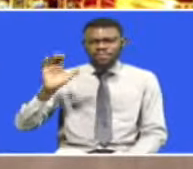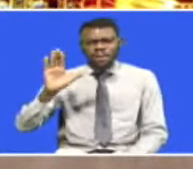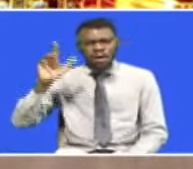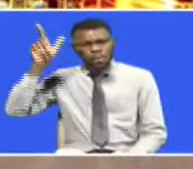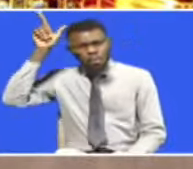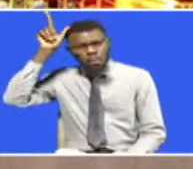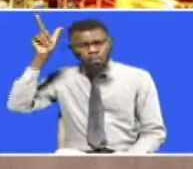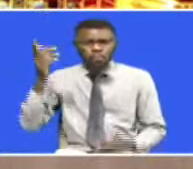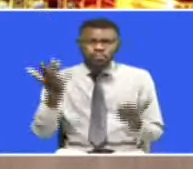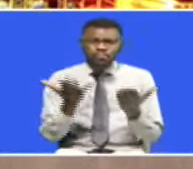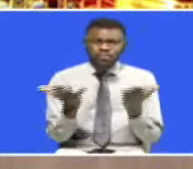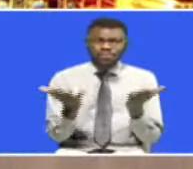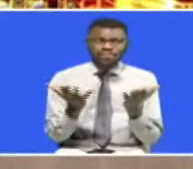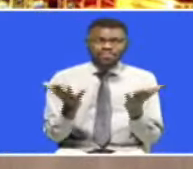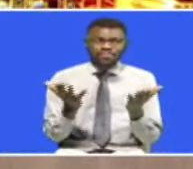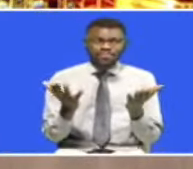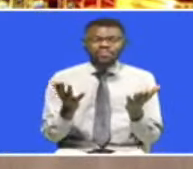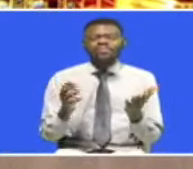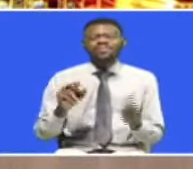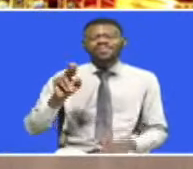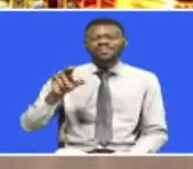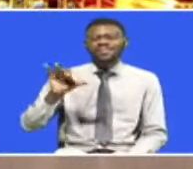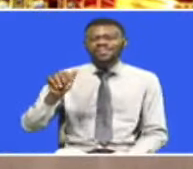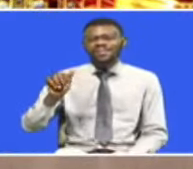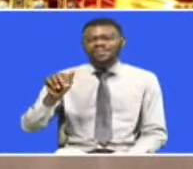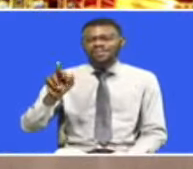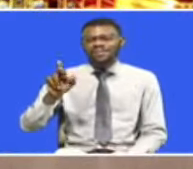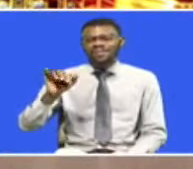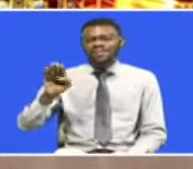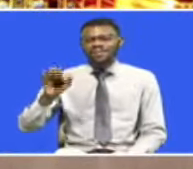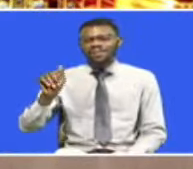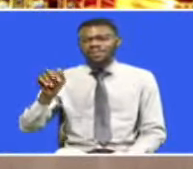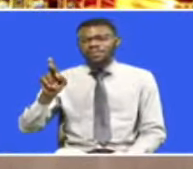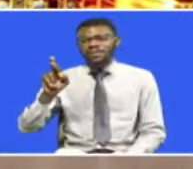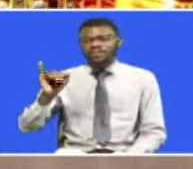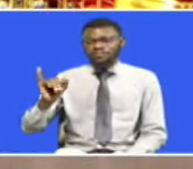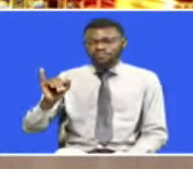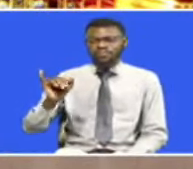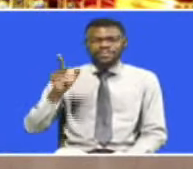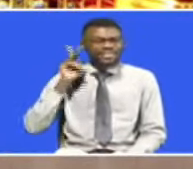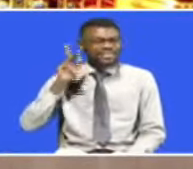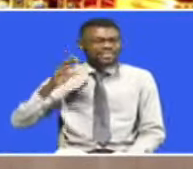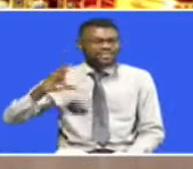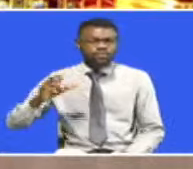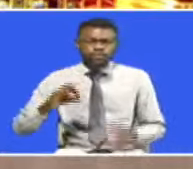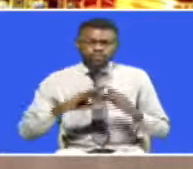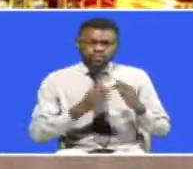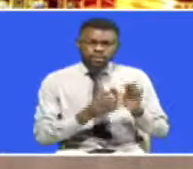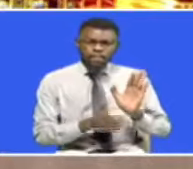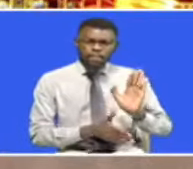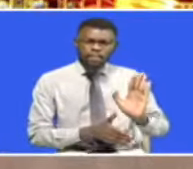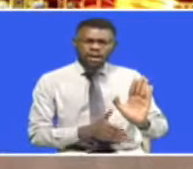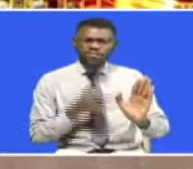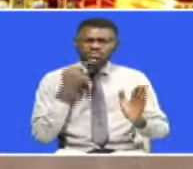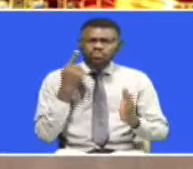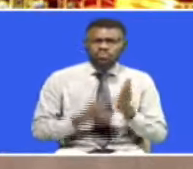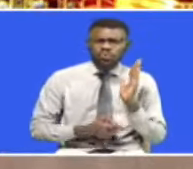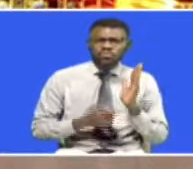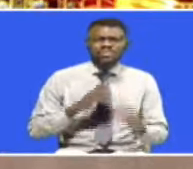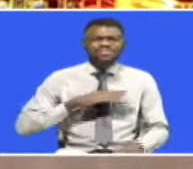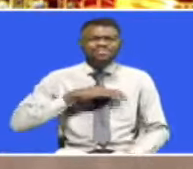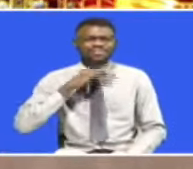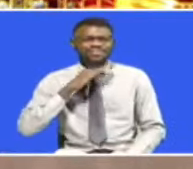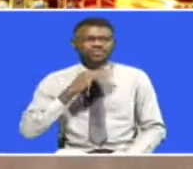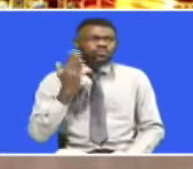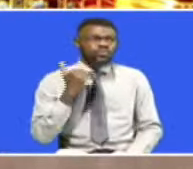cha Eremo, eneo la Nyaribari Chache, kaunti ya Kisii. Familia ya Maigo inataja kuwa kifo chake kimetokana na